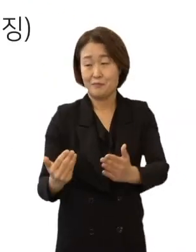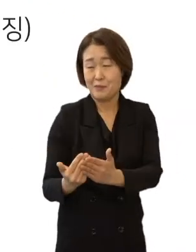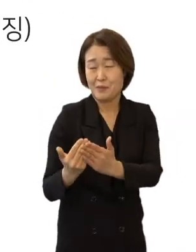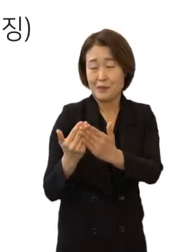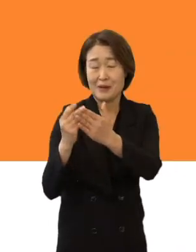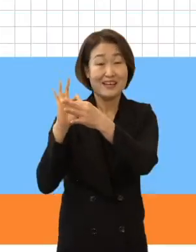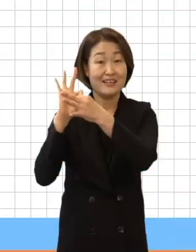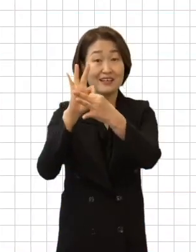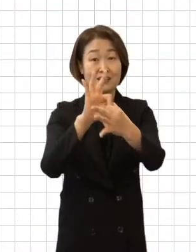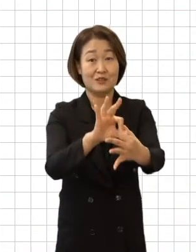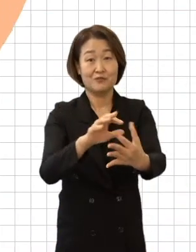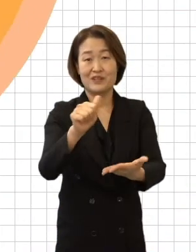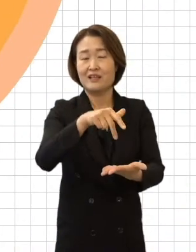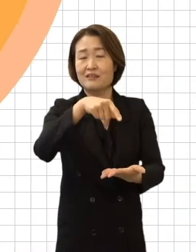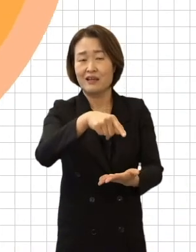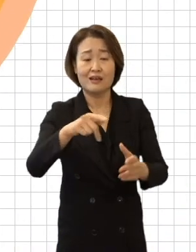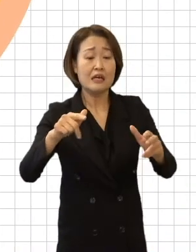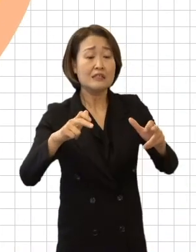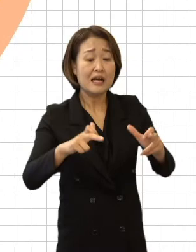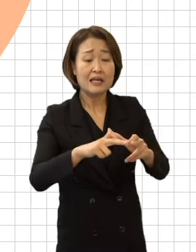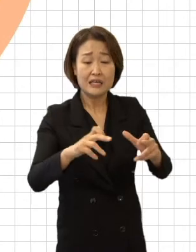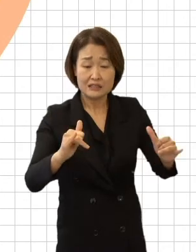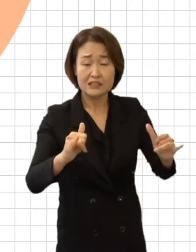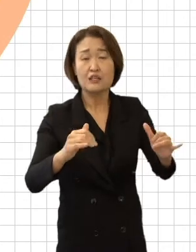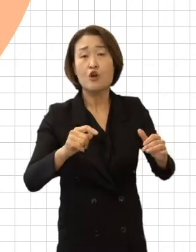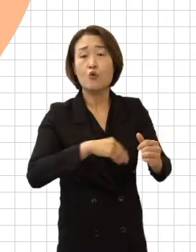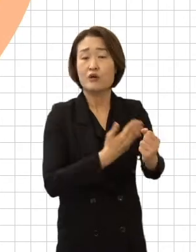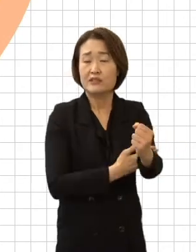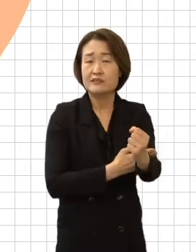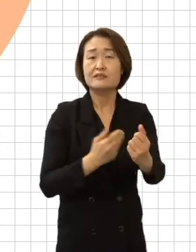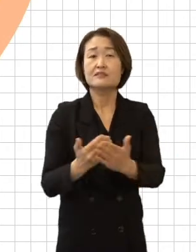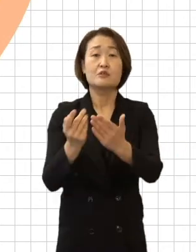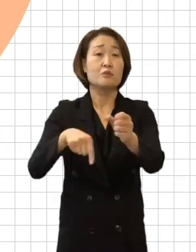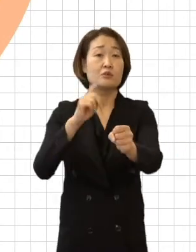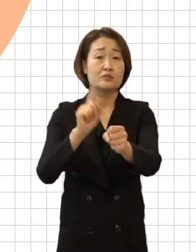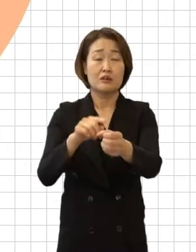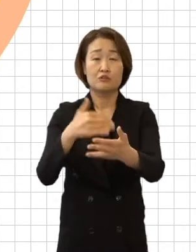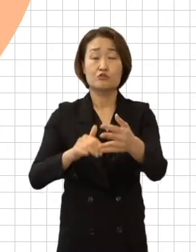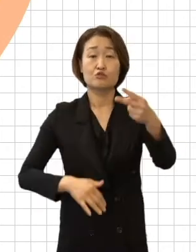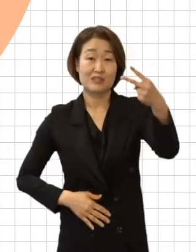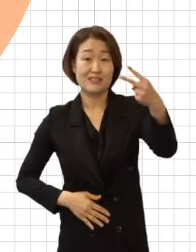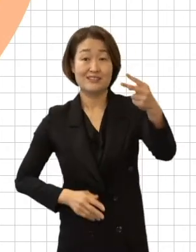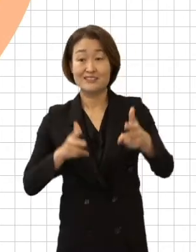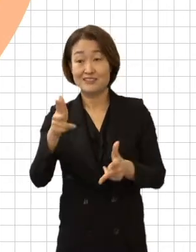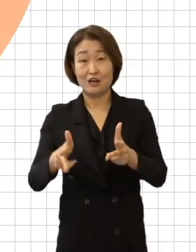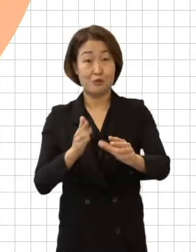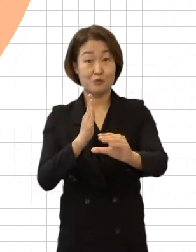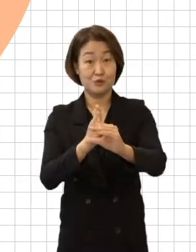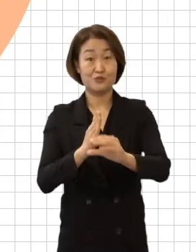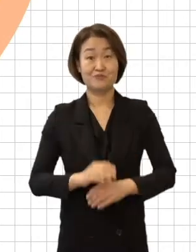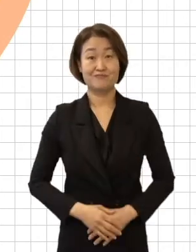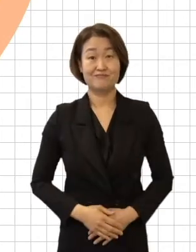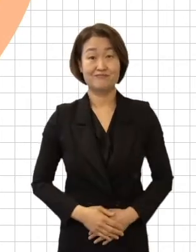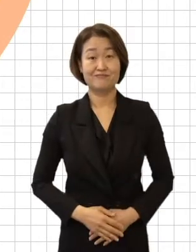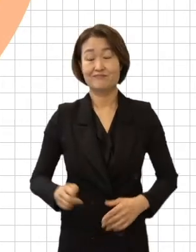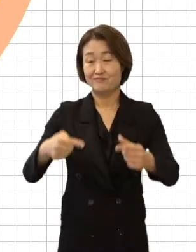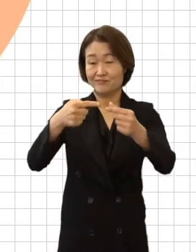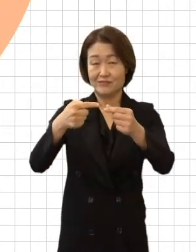중간평가 등 발전을 거듭하며 아태 지역 장애인의 권익 증진을 위한 두 갈래 국제 사업을 진행하고